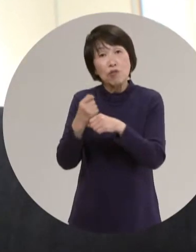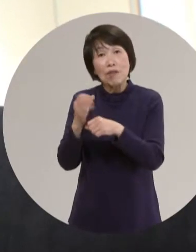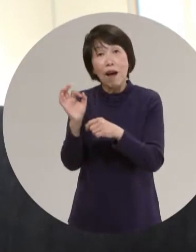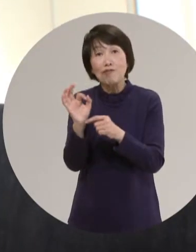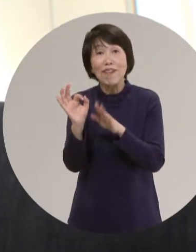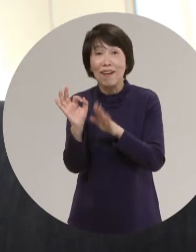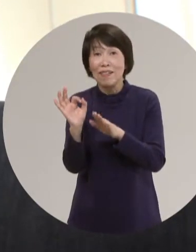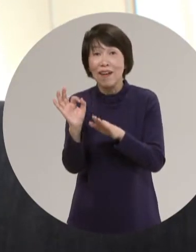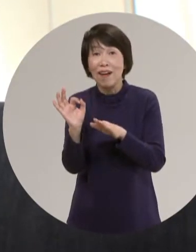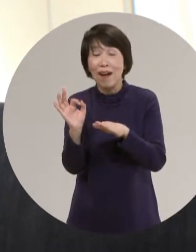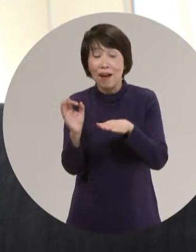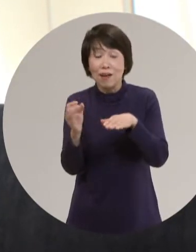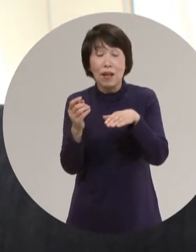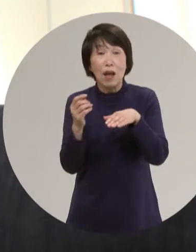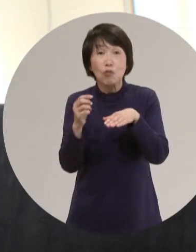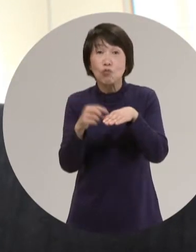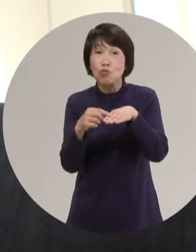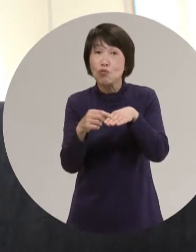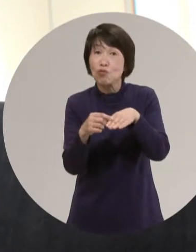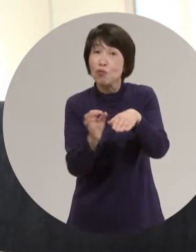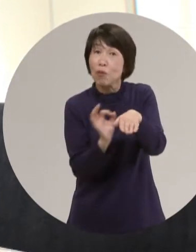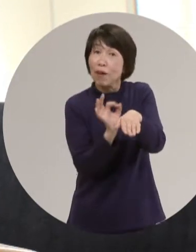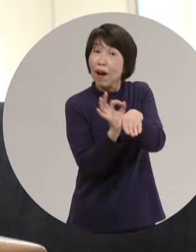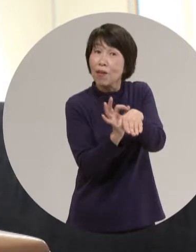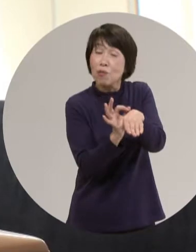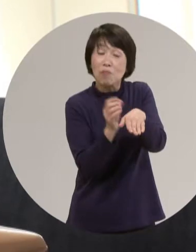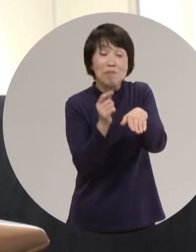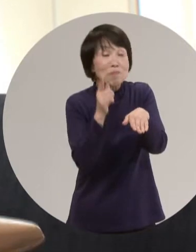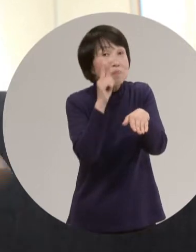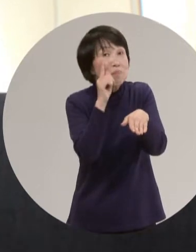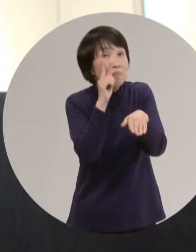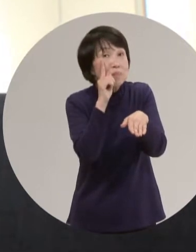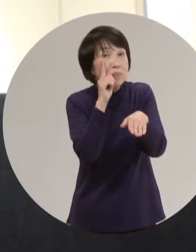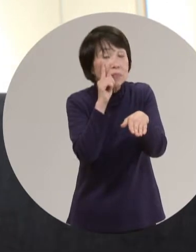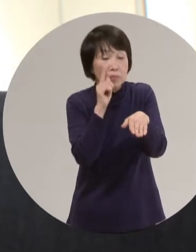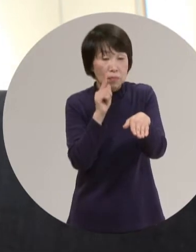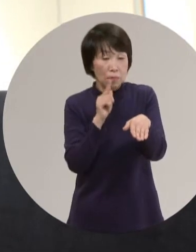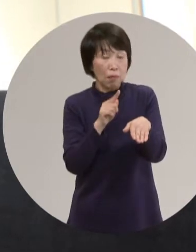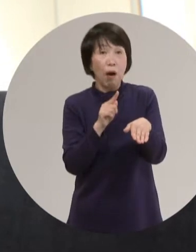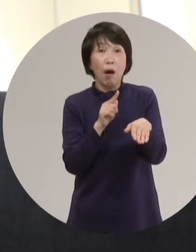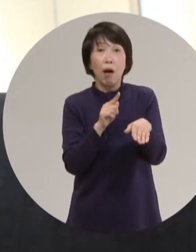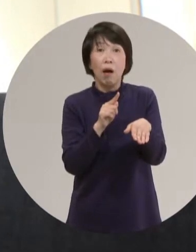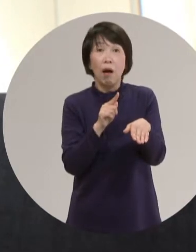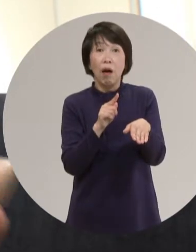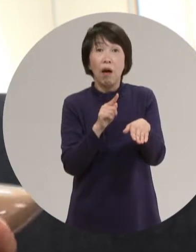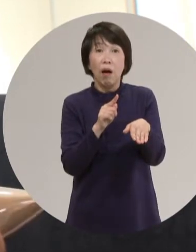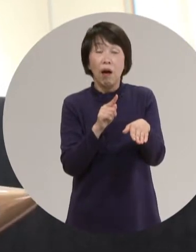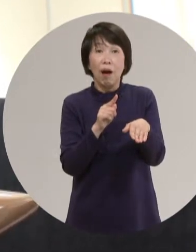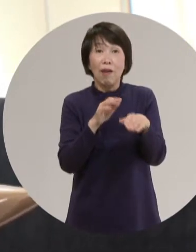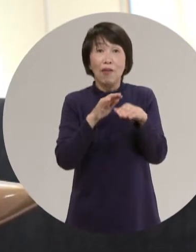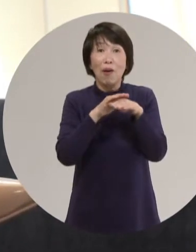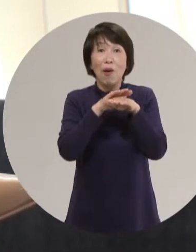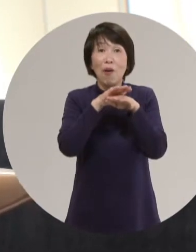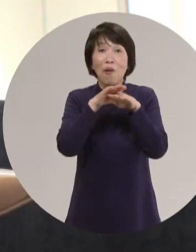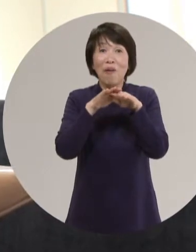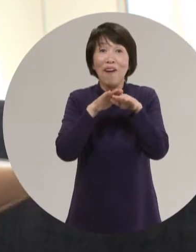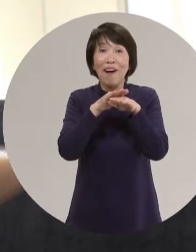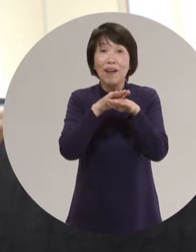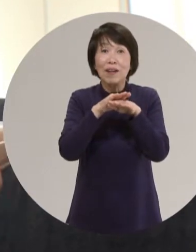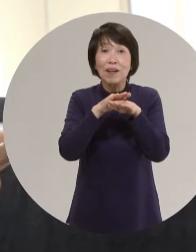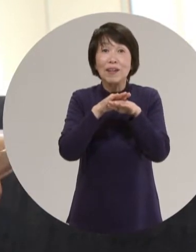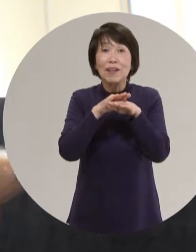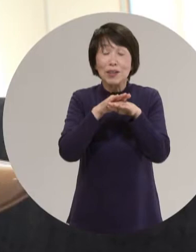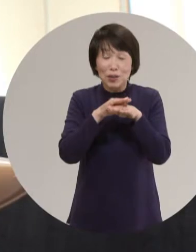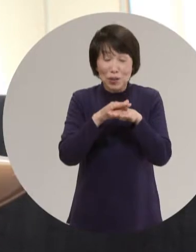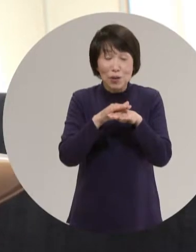分で作ったアクセサリーが、かかとの部分にこう、はい、つけてみた時に、うん、かかとにアクセサリーが